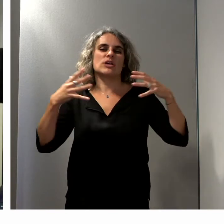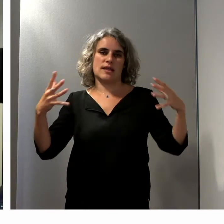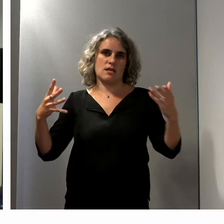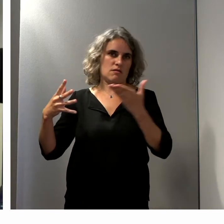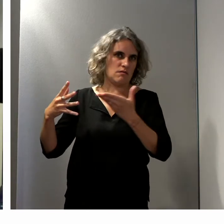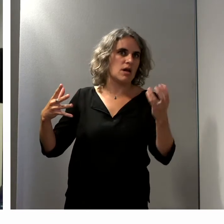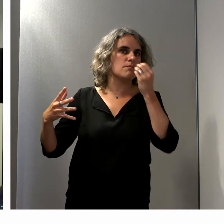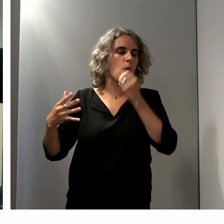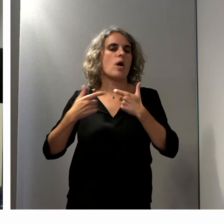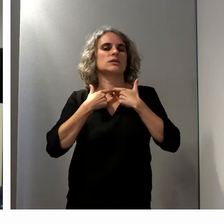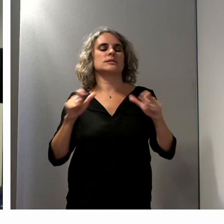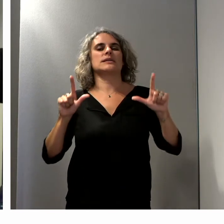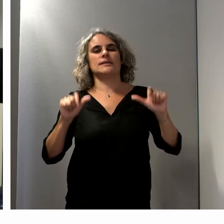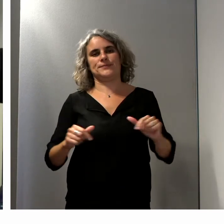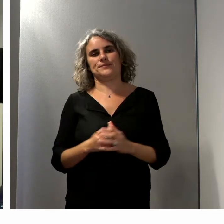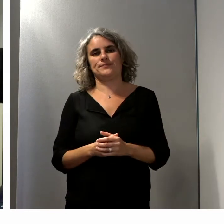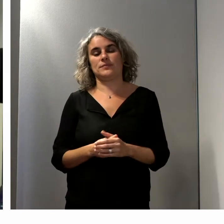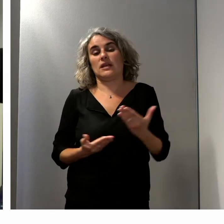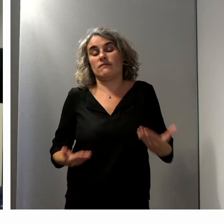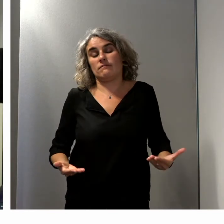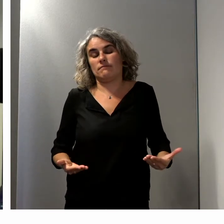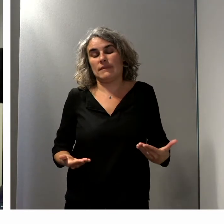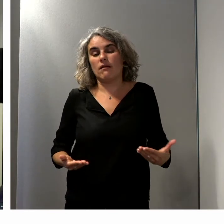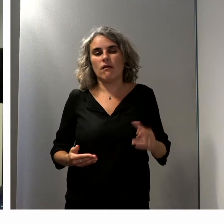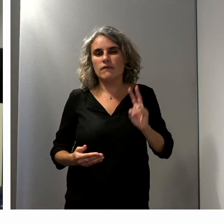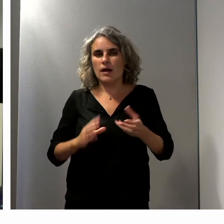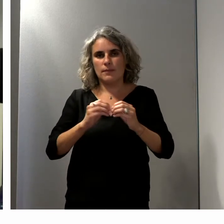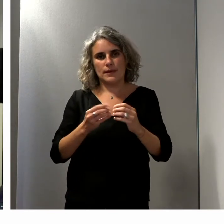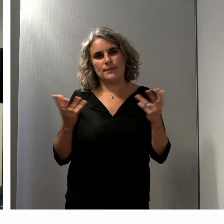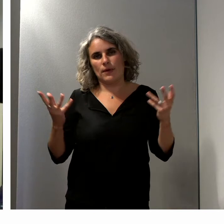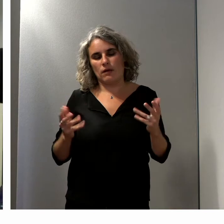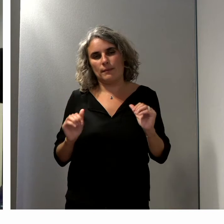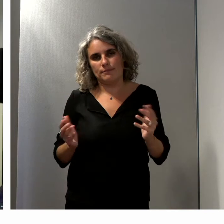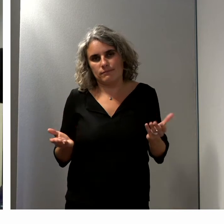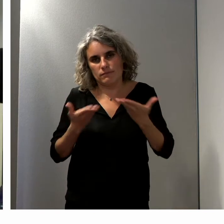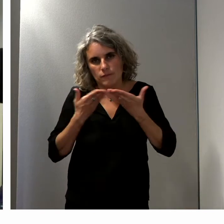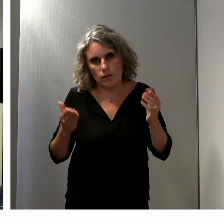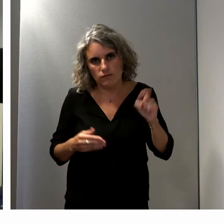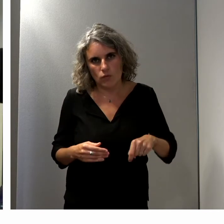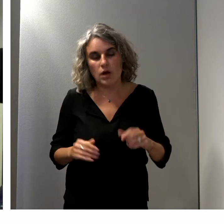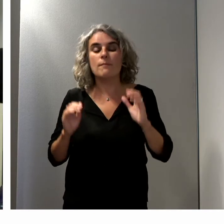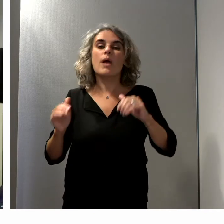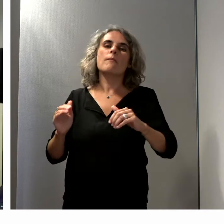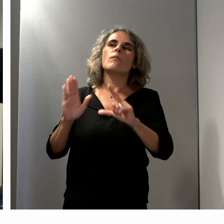ça qui est intéressant. La difficulté, c'est qu'aujourd'hui, il faut bien s'avouer que même si les textes posent